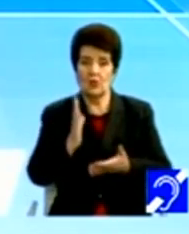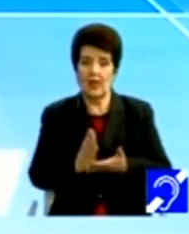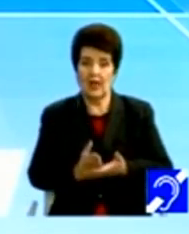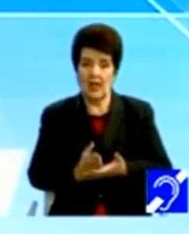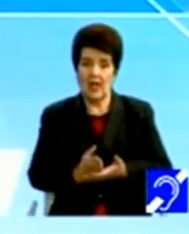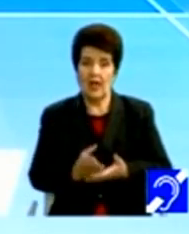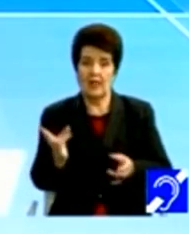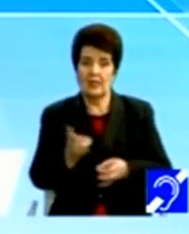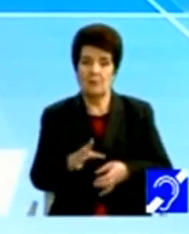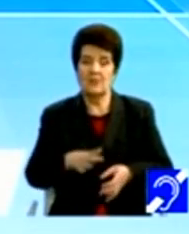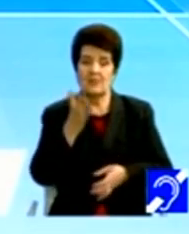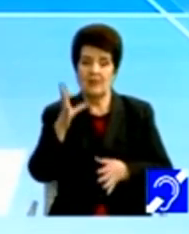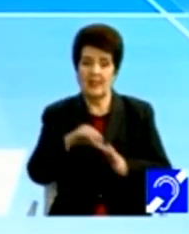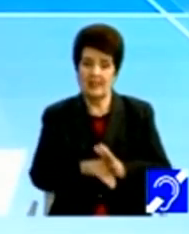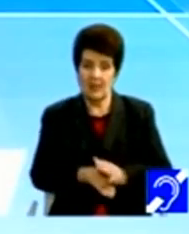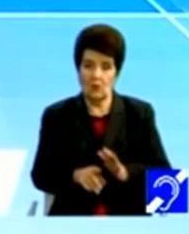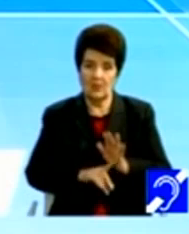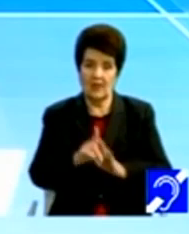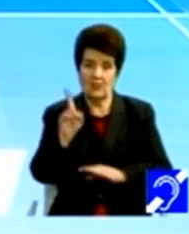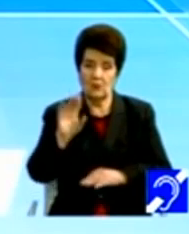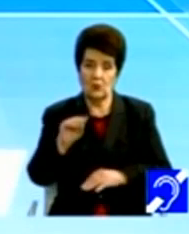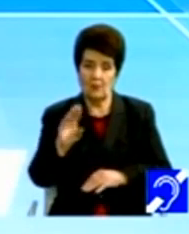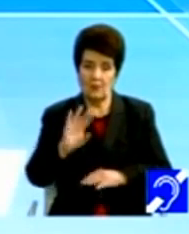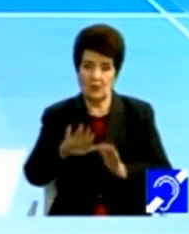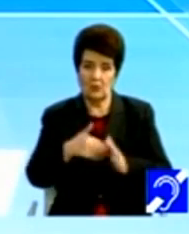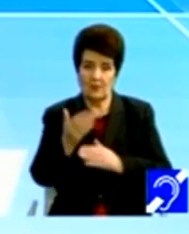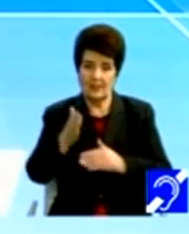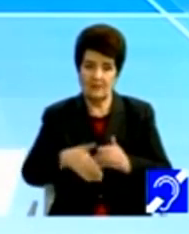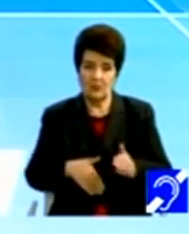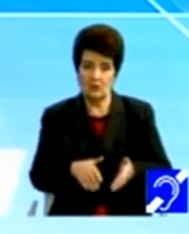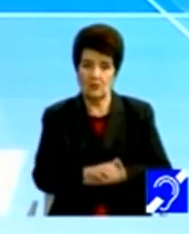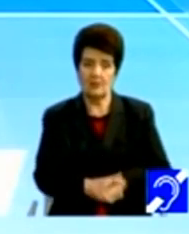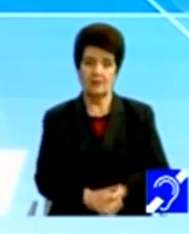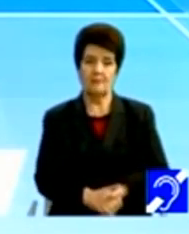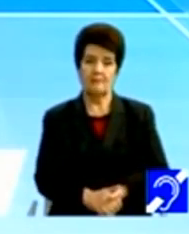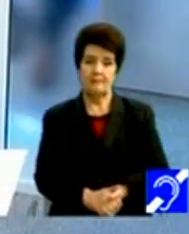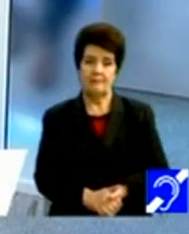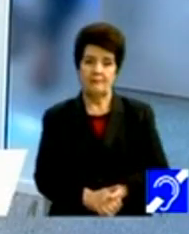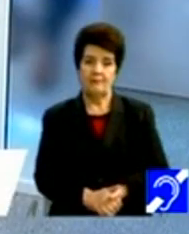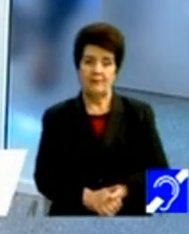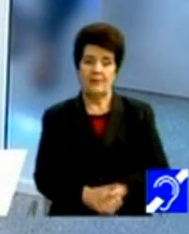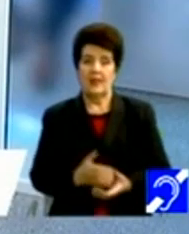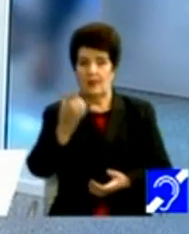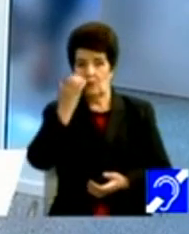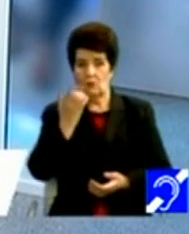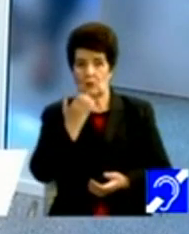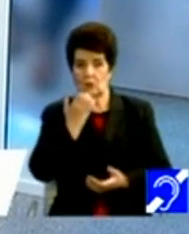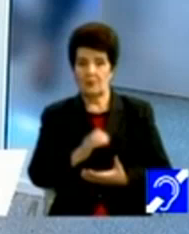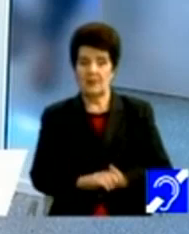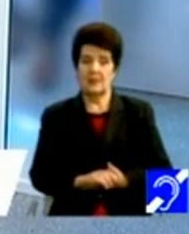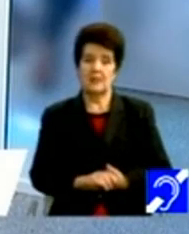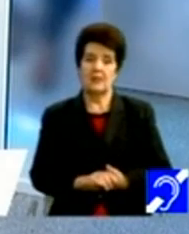să fie unul integru de la începutul mandatului și până la sfârșit. Da, mulțumesc că tot am